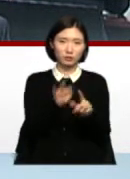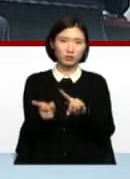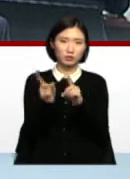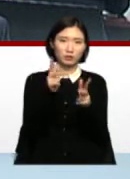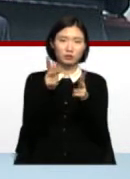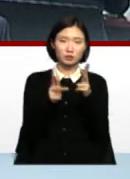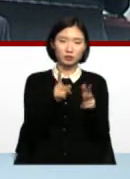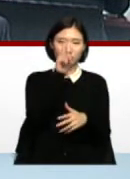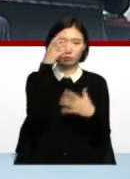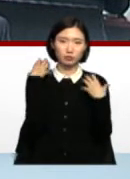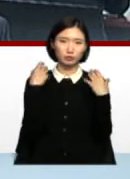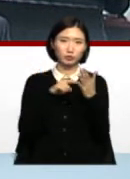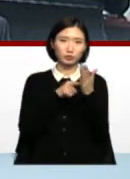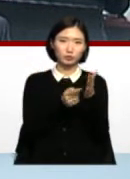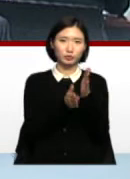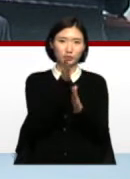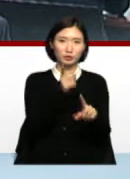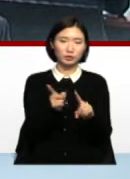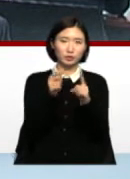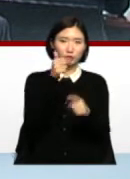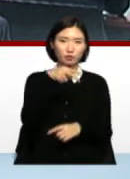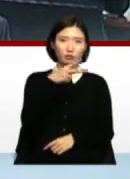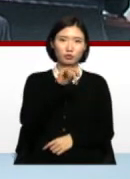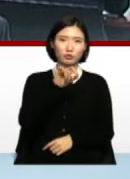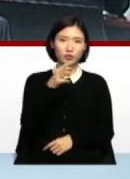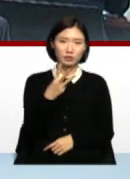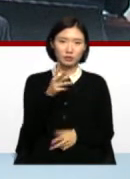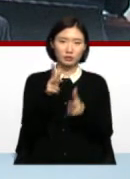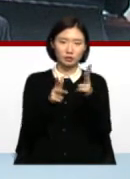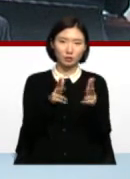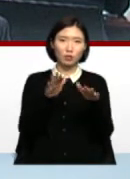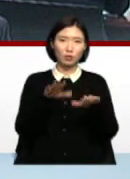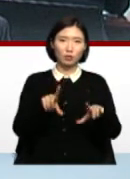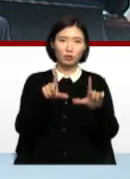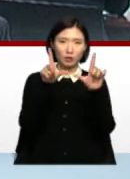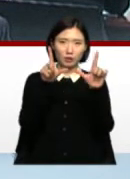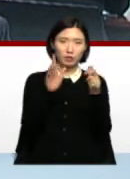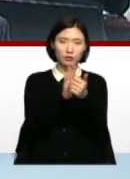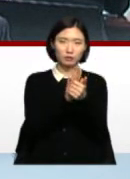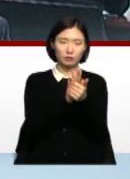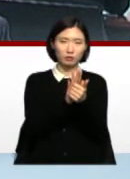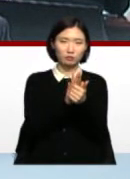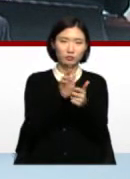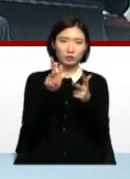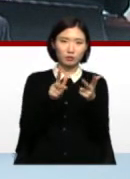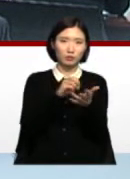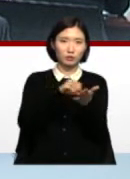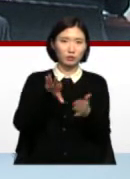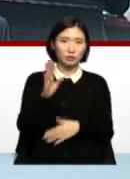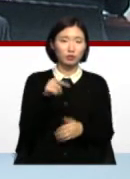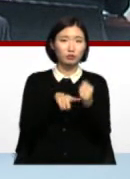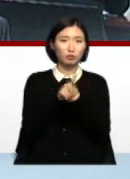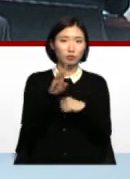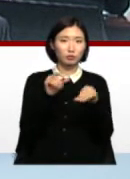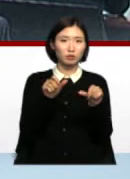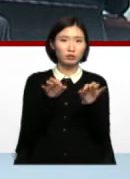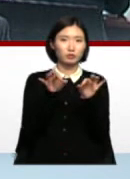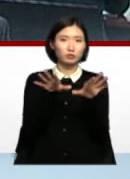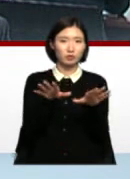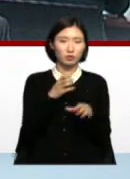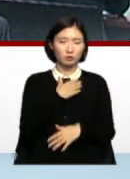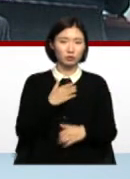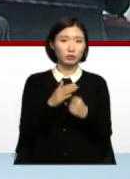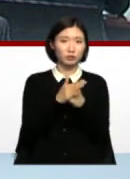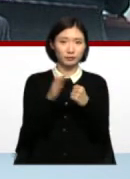사업은 정부가 추진하는 도시재생 뉴딜 사업의 올해 지원 대상에서 제외됐습니다. 이유는 부동산 투기 우려